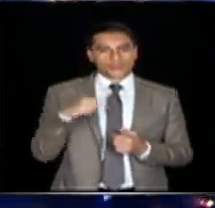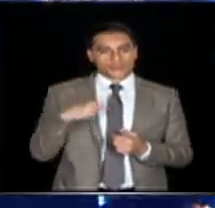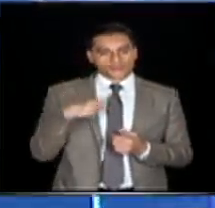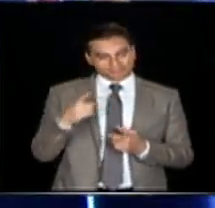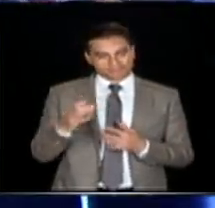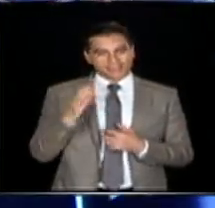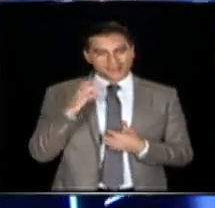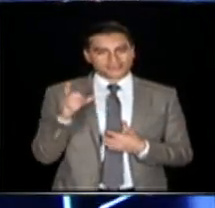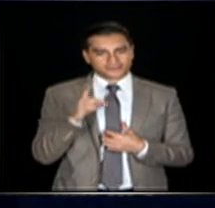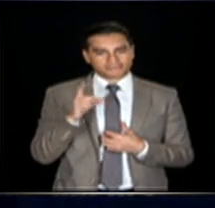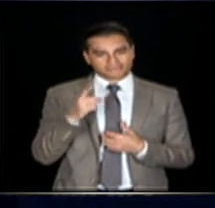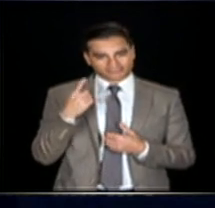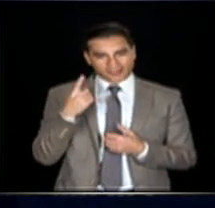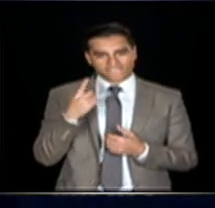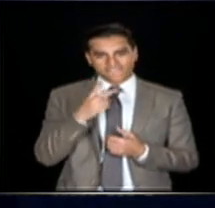في